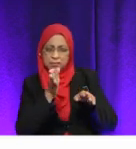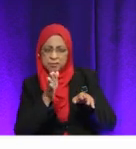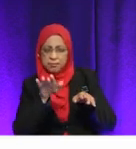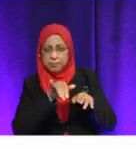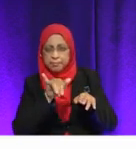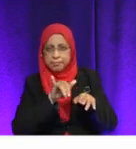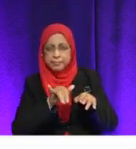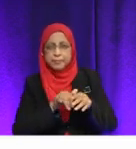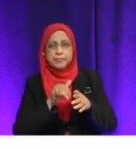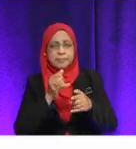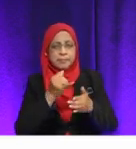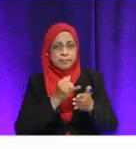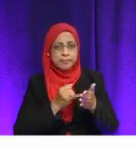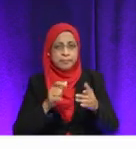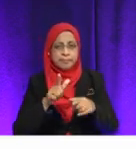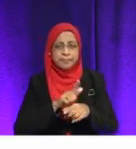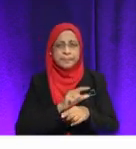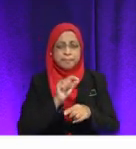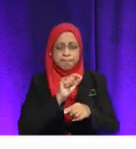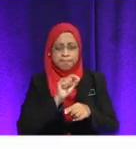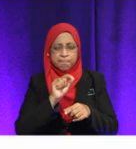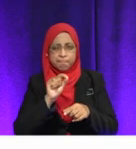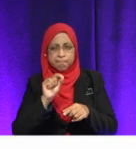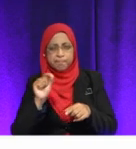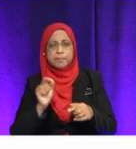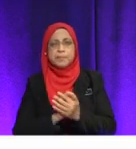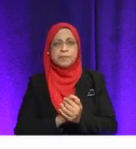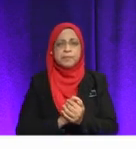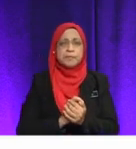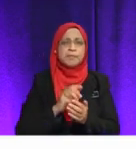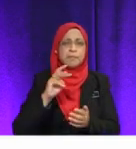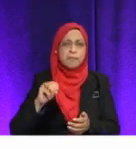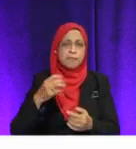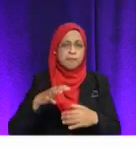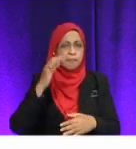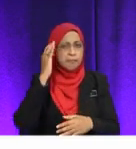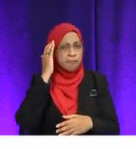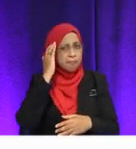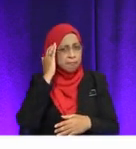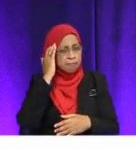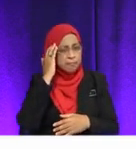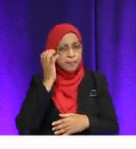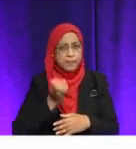jadi kita lengkapkan dengan menebalkan garisan oke di sini murid udah tau dah